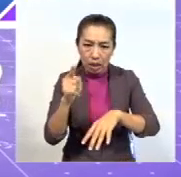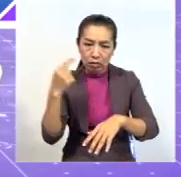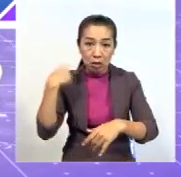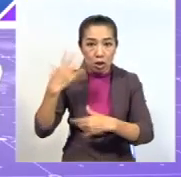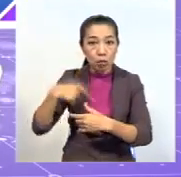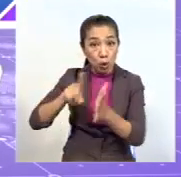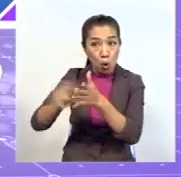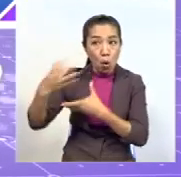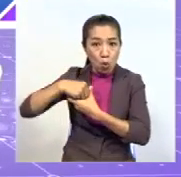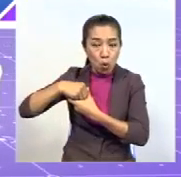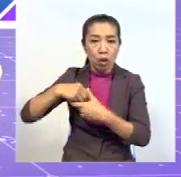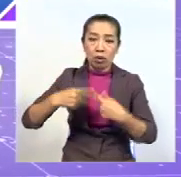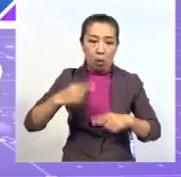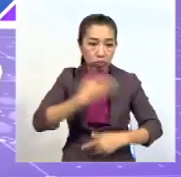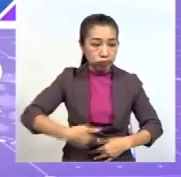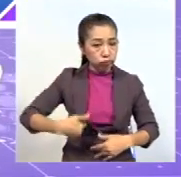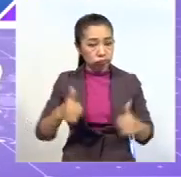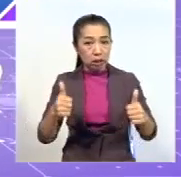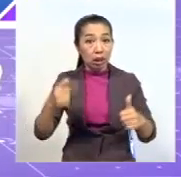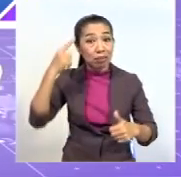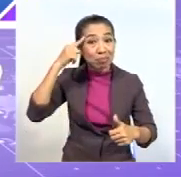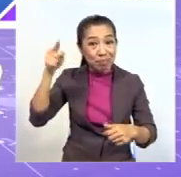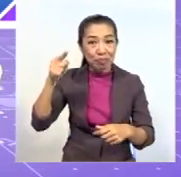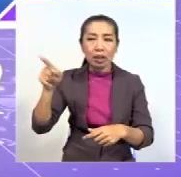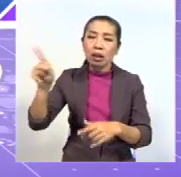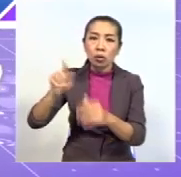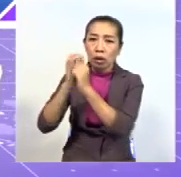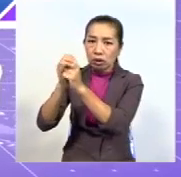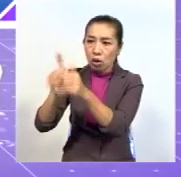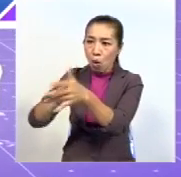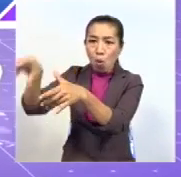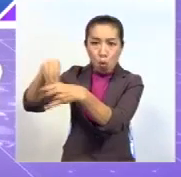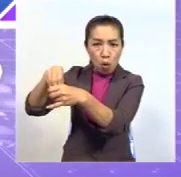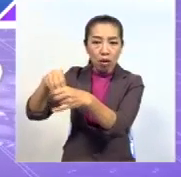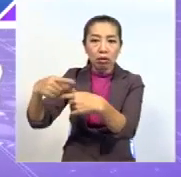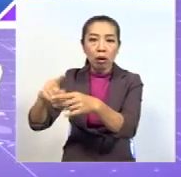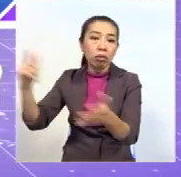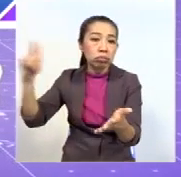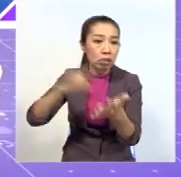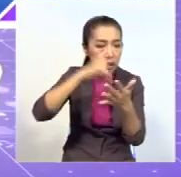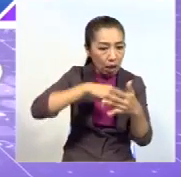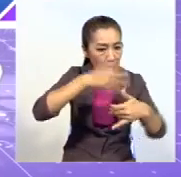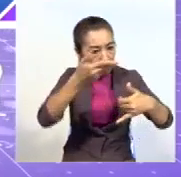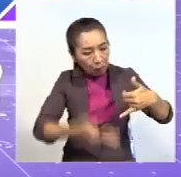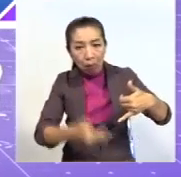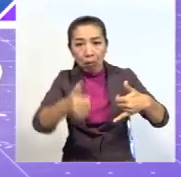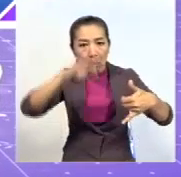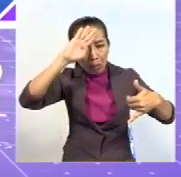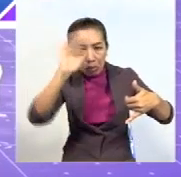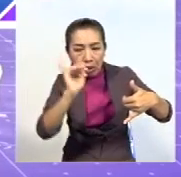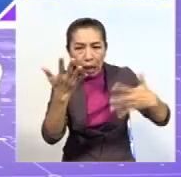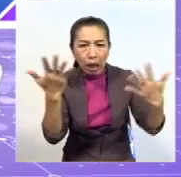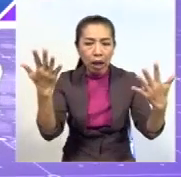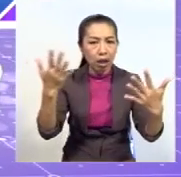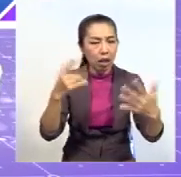นยังไม่แสดงอาการในช่วงที่อยู่สนามบินอย่างเงี้ยค่ะก็ต้องตามที่โรงพยาบาลต่างๆถามข้อมูลนิดนึงว่าระยะฟักตั